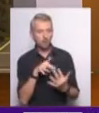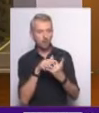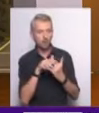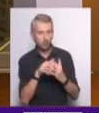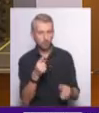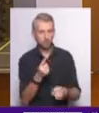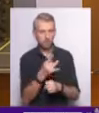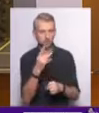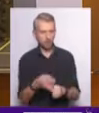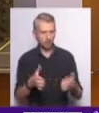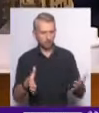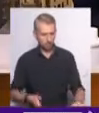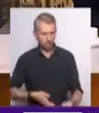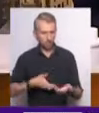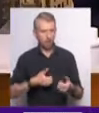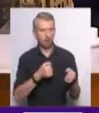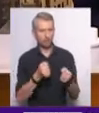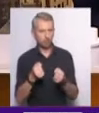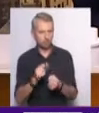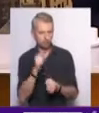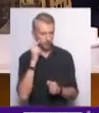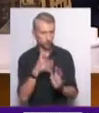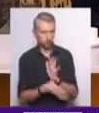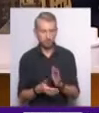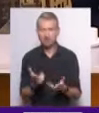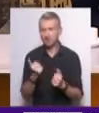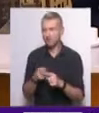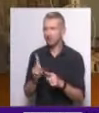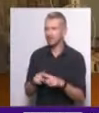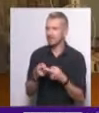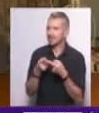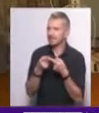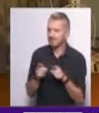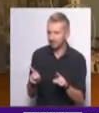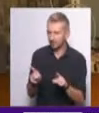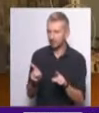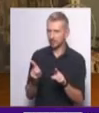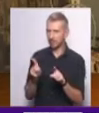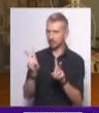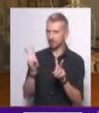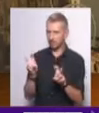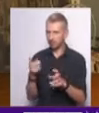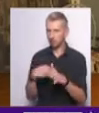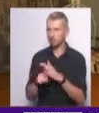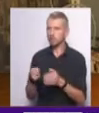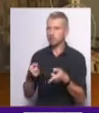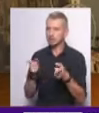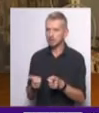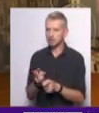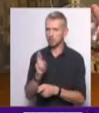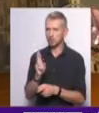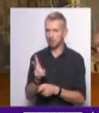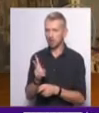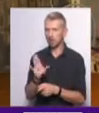раз взагалі взявся за автомат. Тобто, щоб так, ви розуміли. Так, звичайно, це інше тематика, тому що дійсно, як